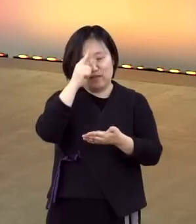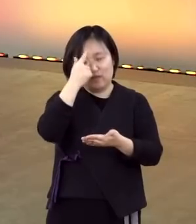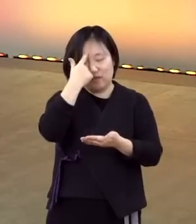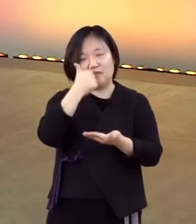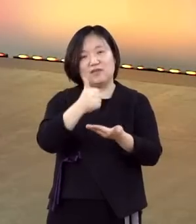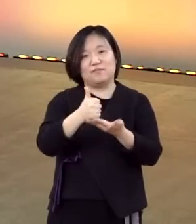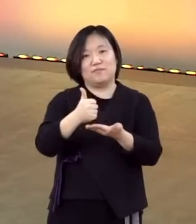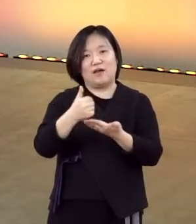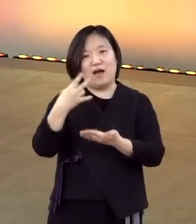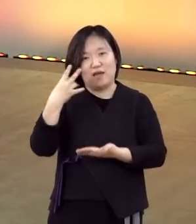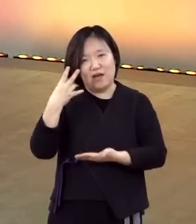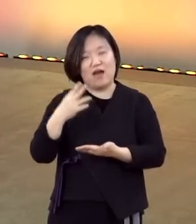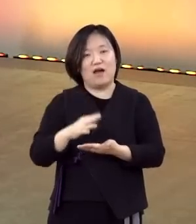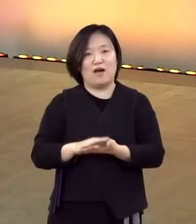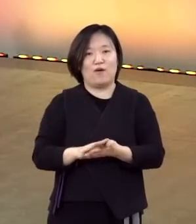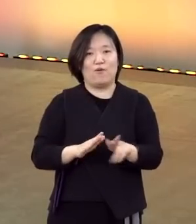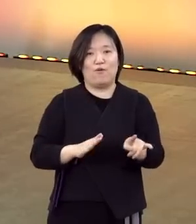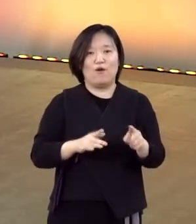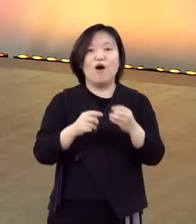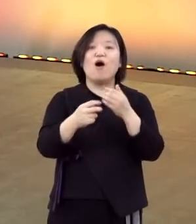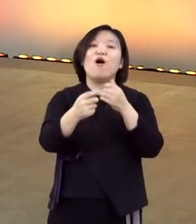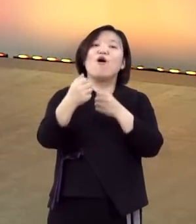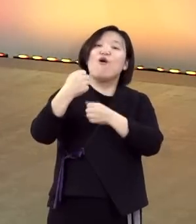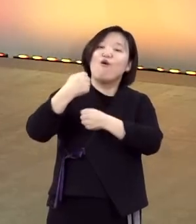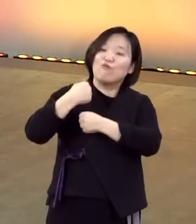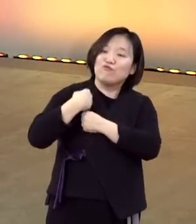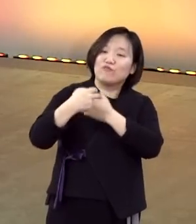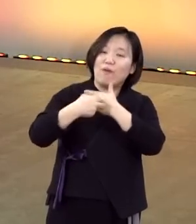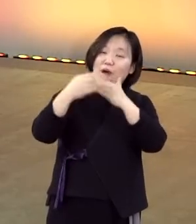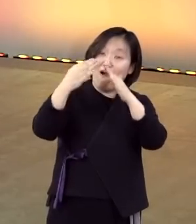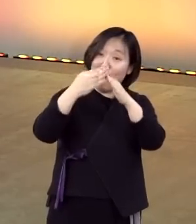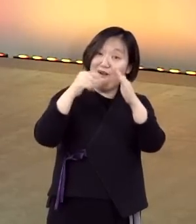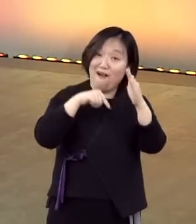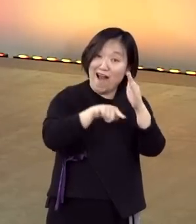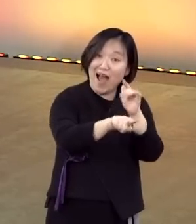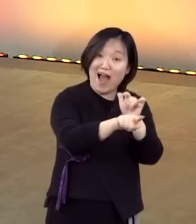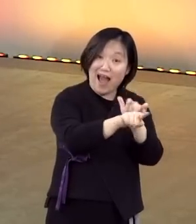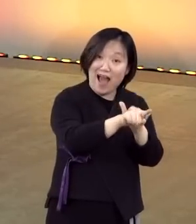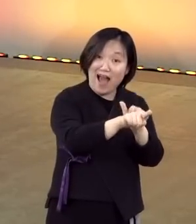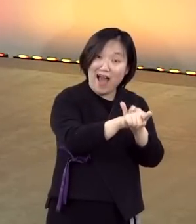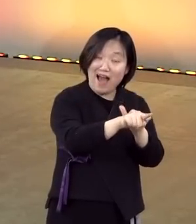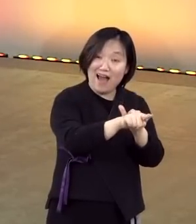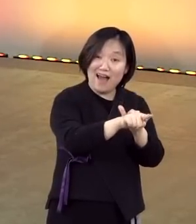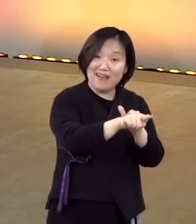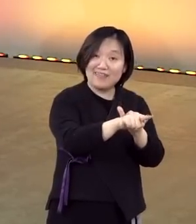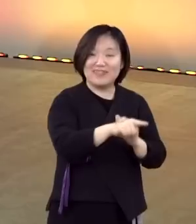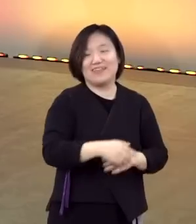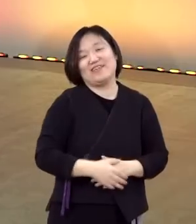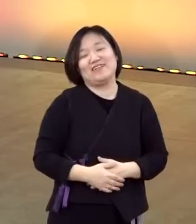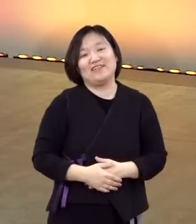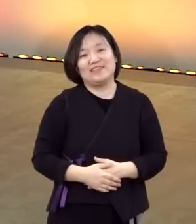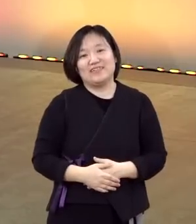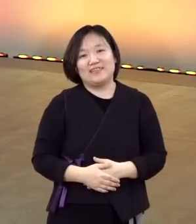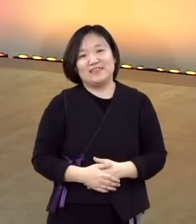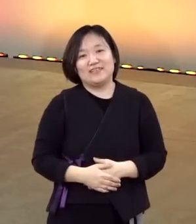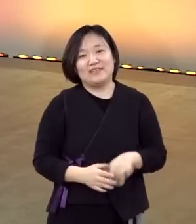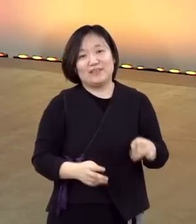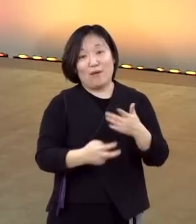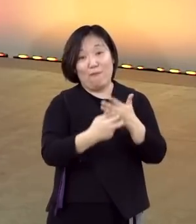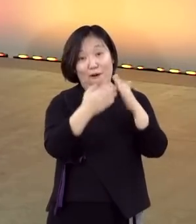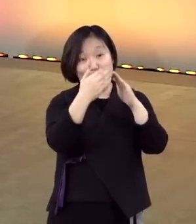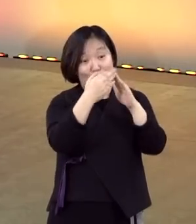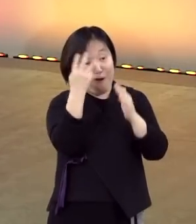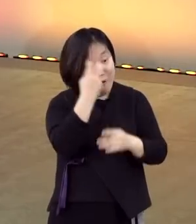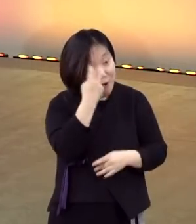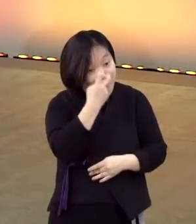그래서그승려는그녀의조언을따라 군병원으로갔고, 거기서당연히